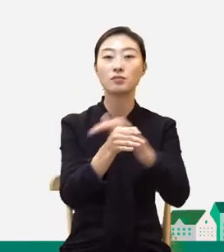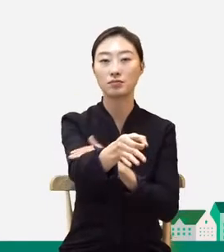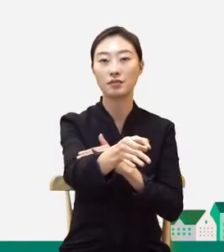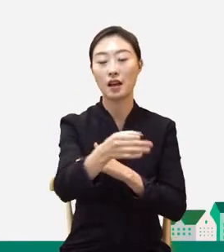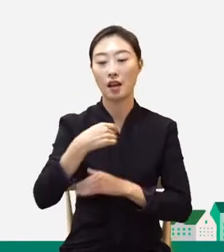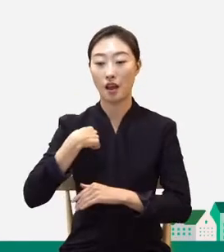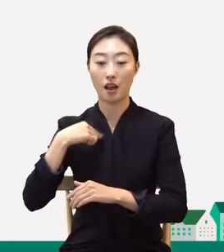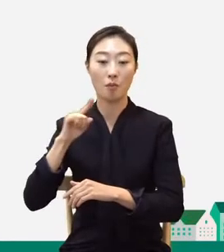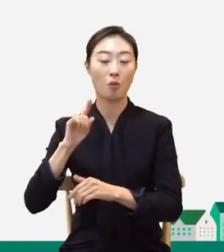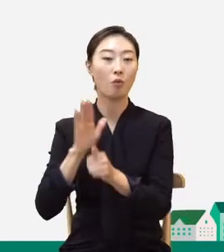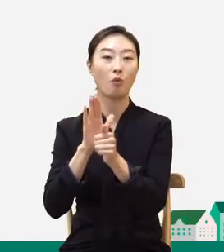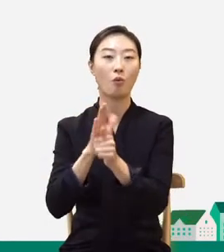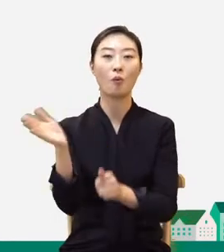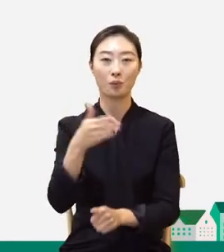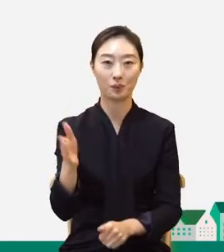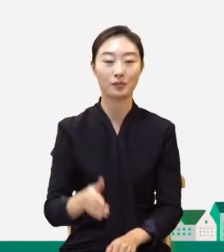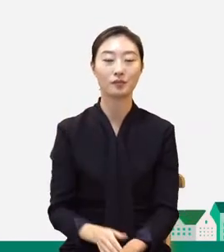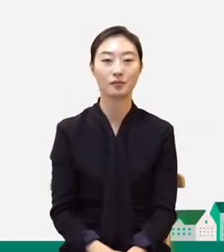않습니다.